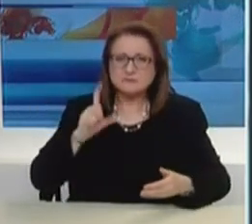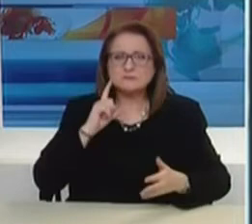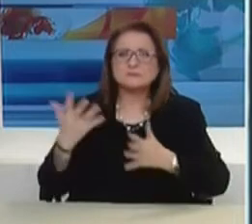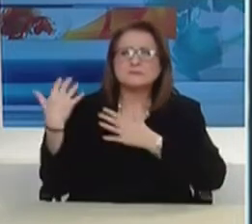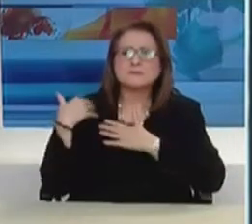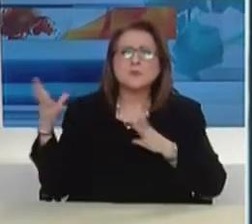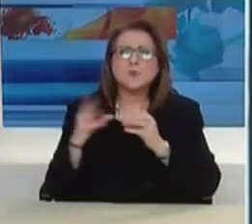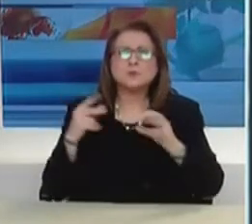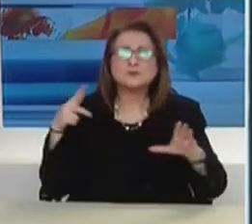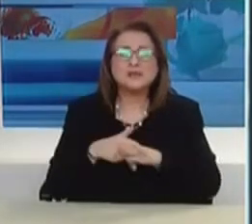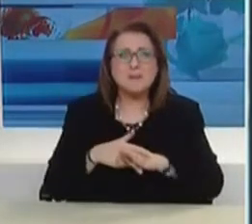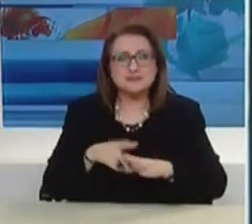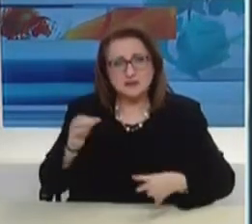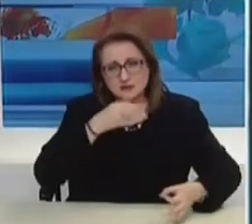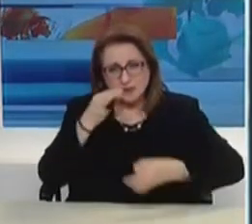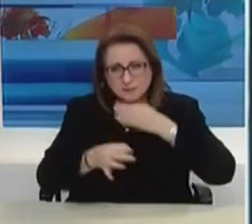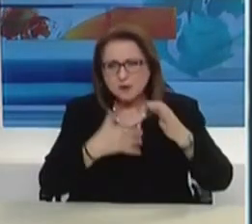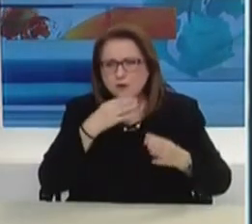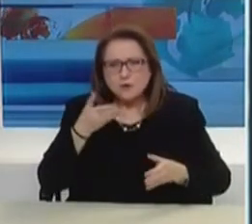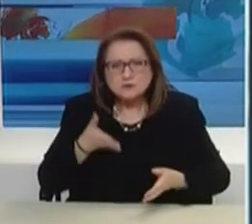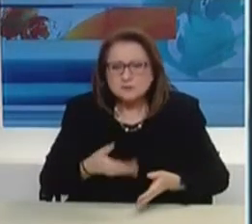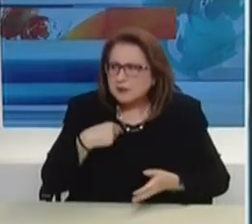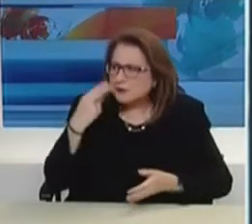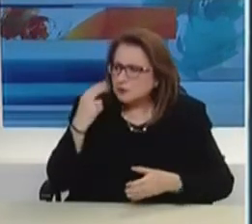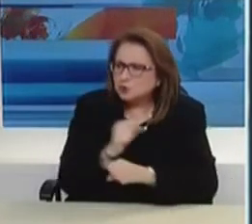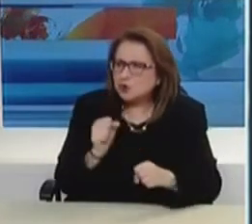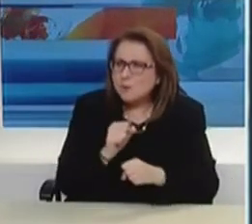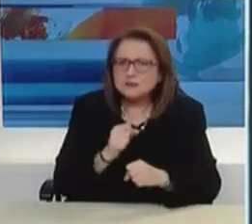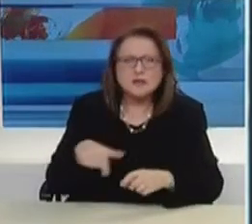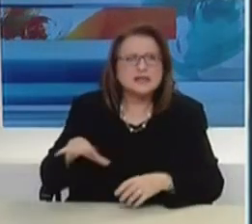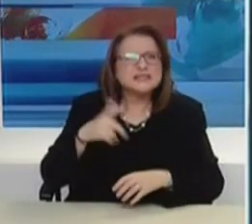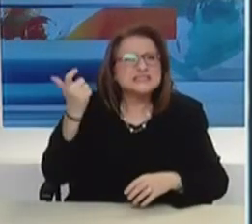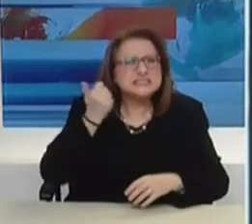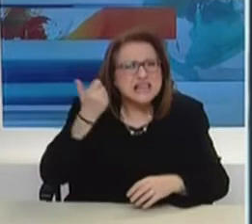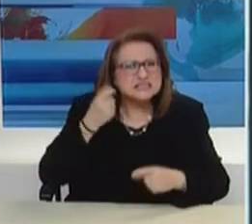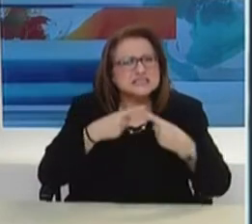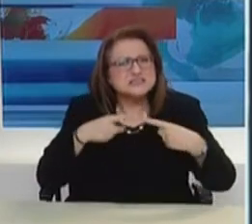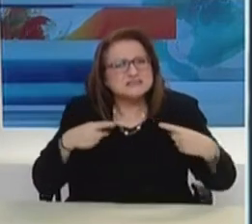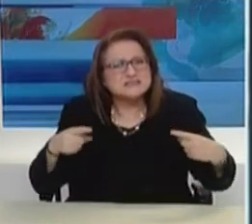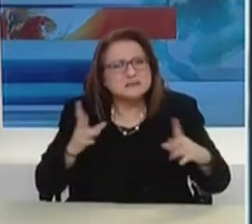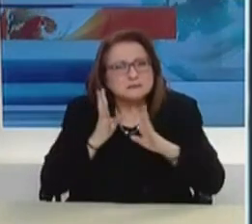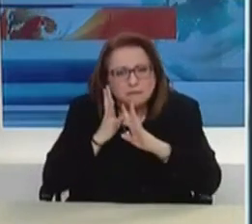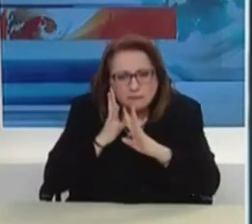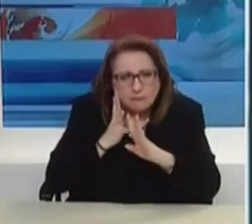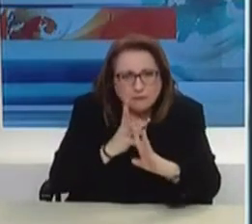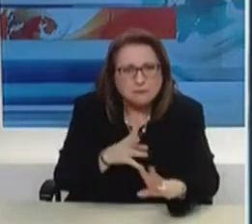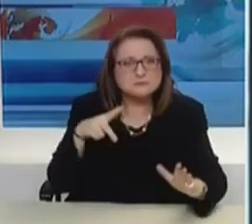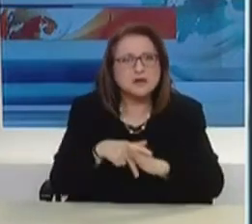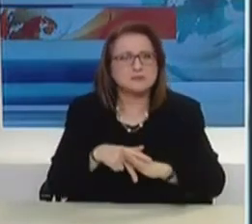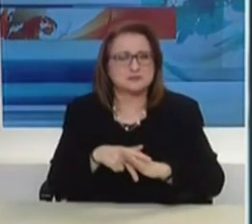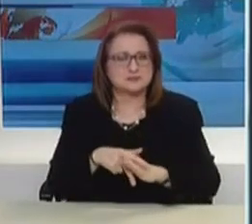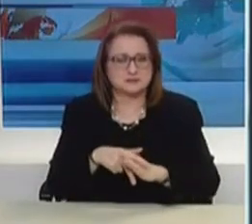είδαμε, στριμώχθηκαν όλοι έξω από τις τράπεζες. Επιπλέον, θα ήθελα να σας ενημερώσω ότι αναστήλαμε προσωρινά τη